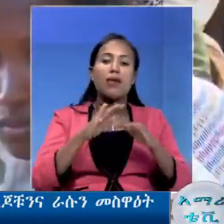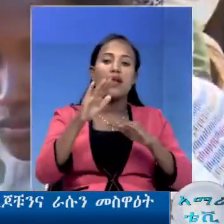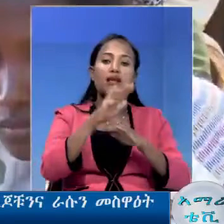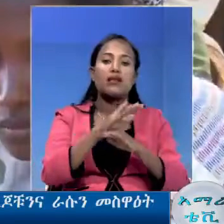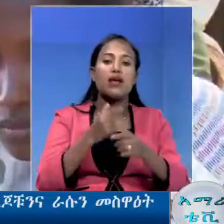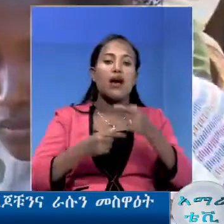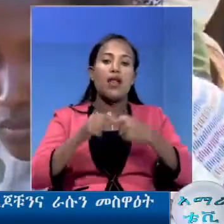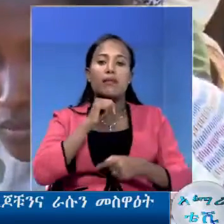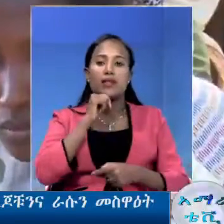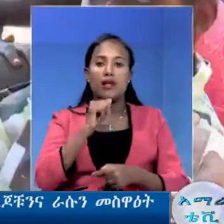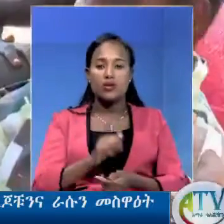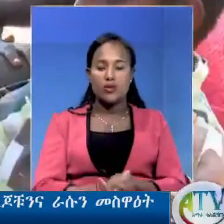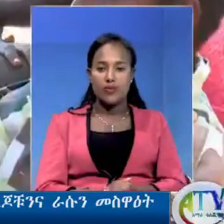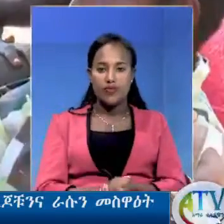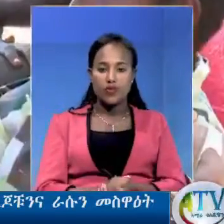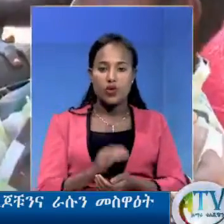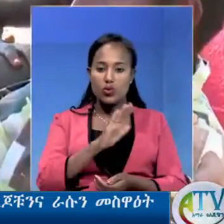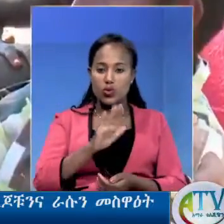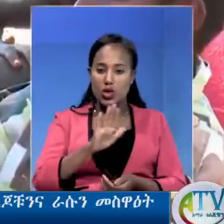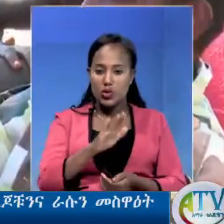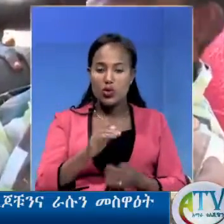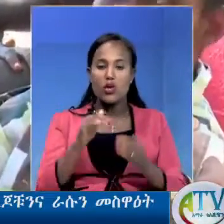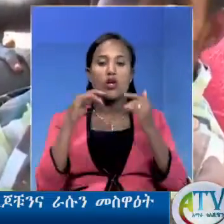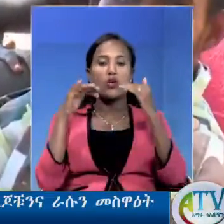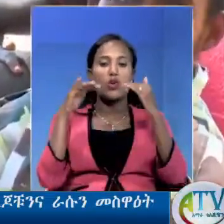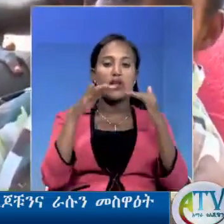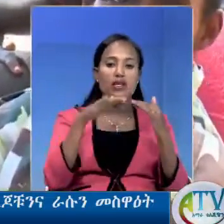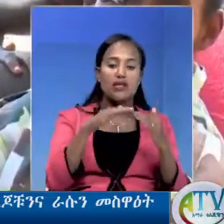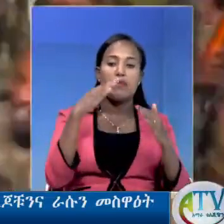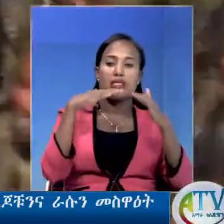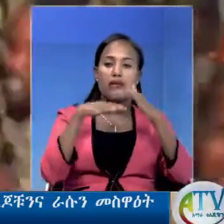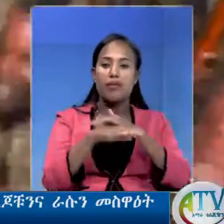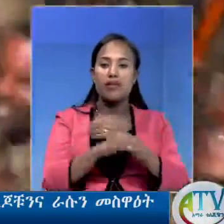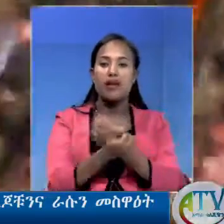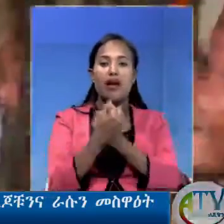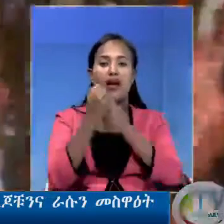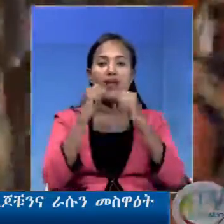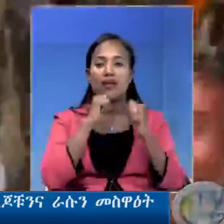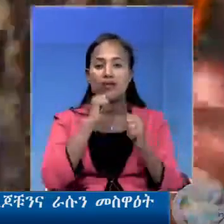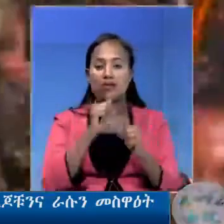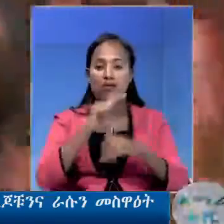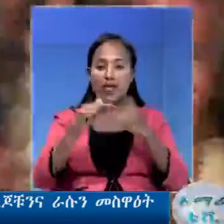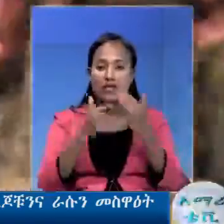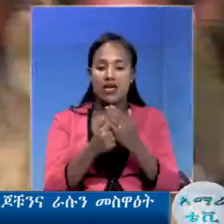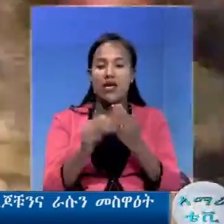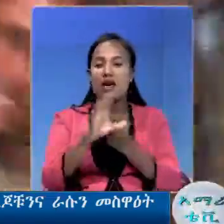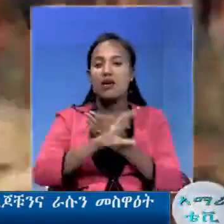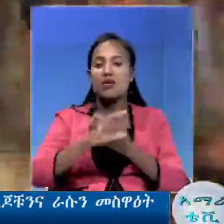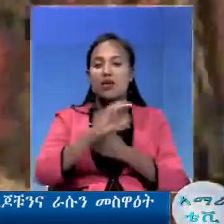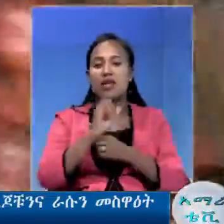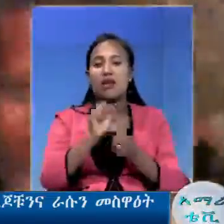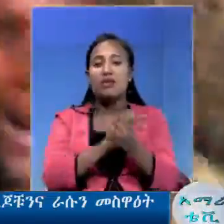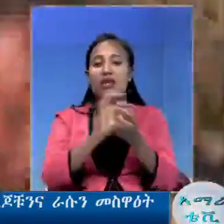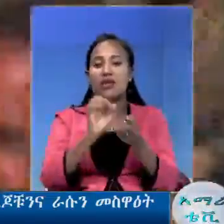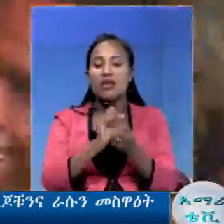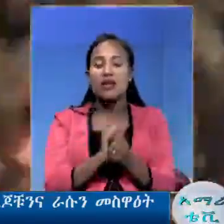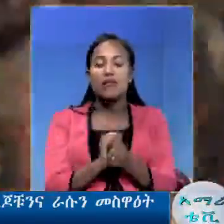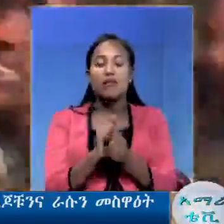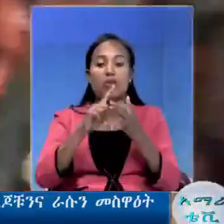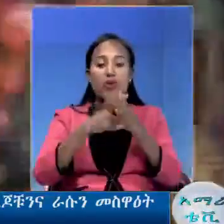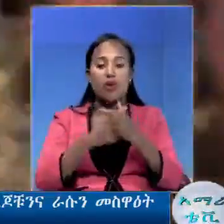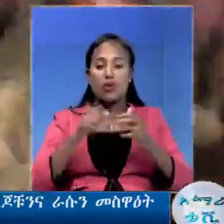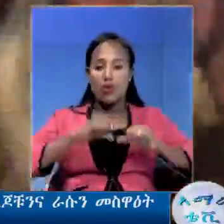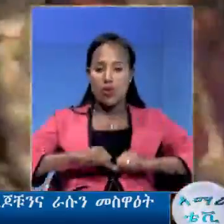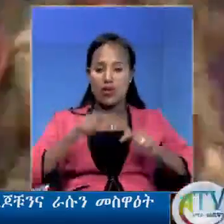የበላይነትን አላመጣላቸውም። ልጆቻቸውን ከጦርነት ከመማገድም አልታደጋቸውም። ስለሆነም ሀገሪቱን ለመበታተን በጠነሰሰው